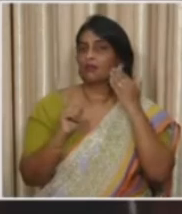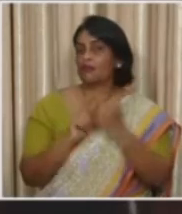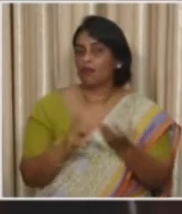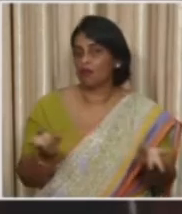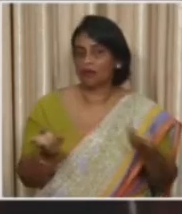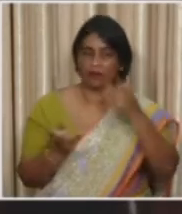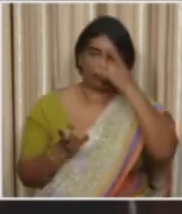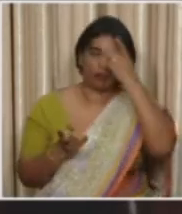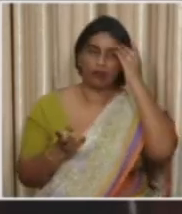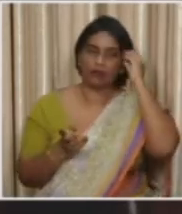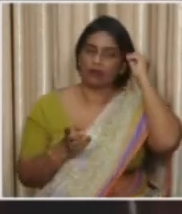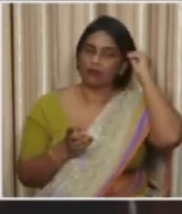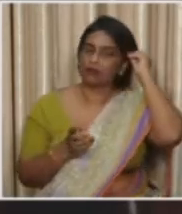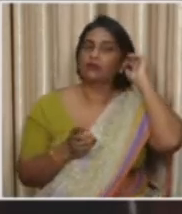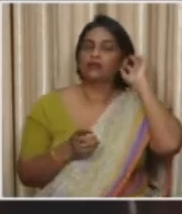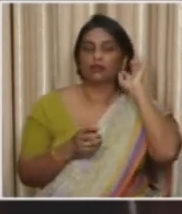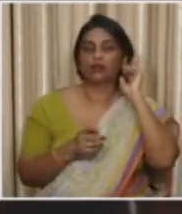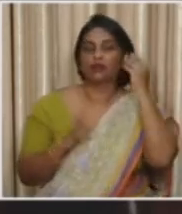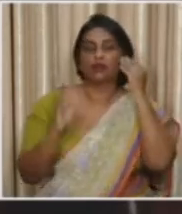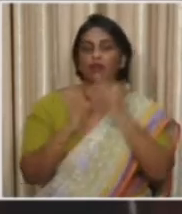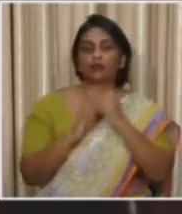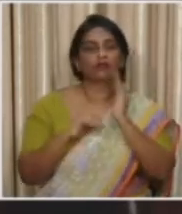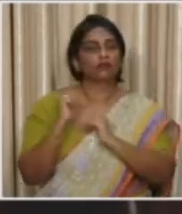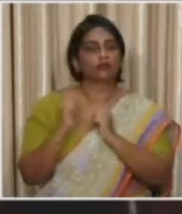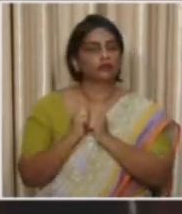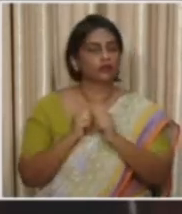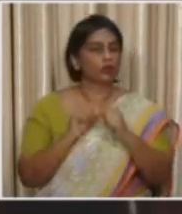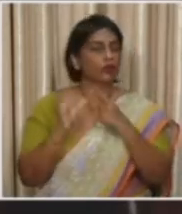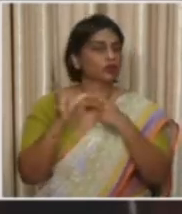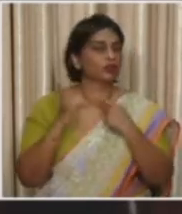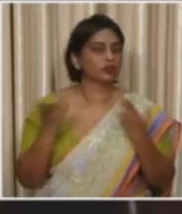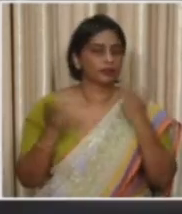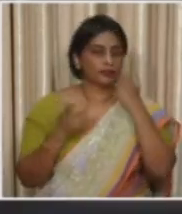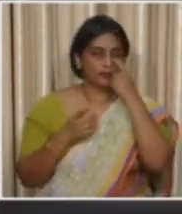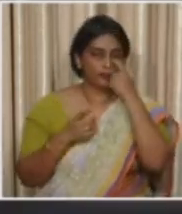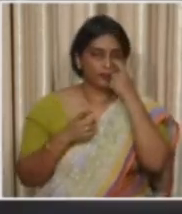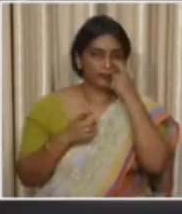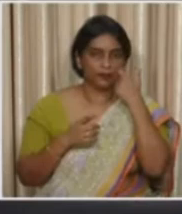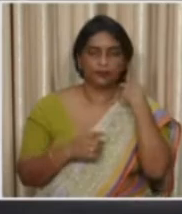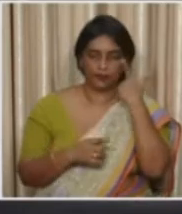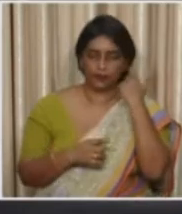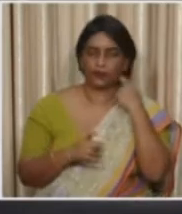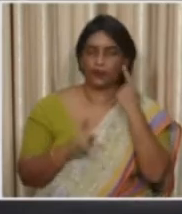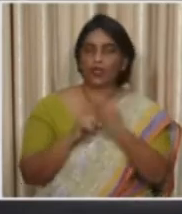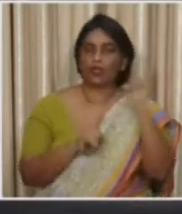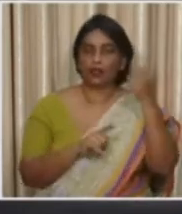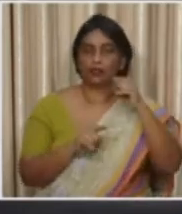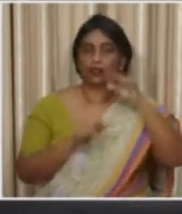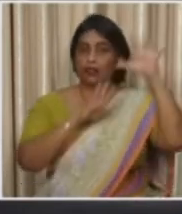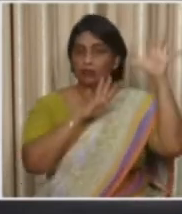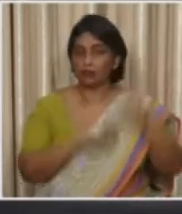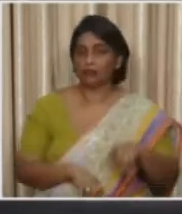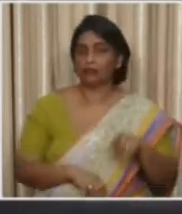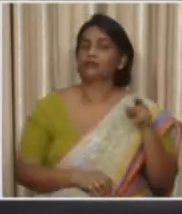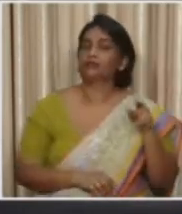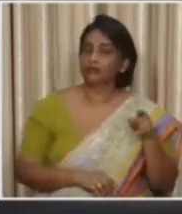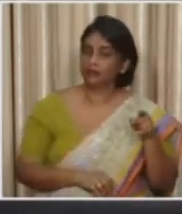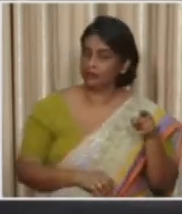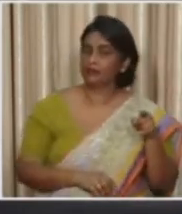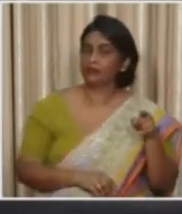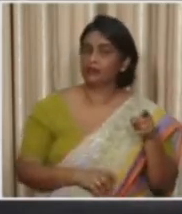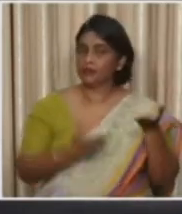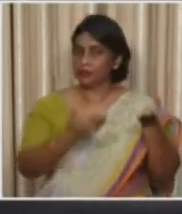ඔබතුමාට අවබෝධයක් තිබෙනවද? ඒ පිළිබඳව මොකද්ද ඔබතුමාගේ පිළිතුර? අවබෝධයක් තියෙනවා. කඩුගන්නාව නාය යන ස්ථානයට